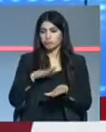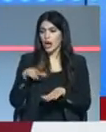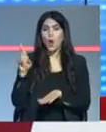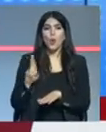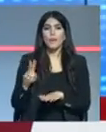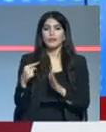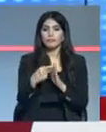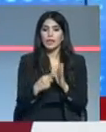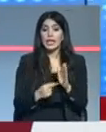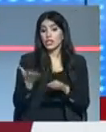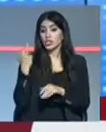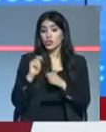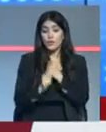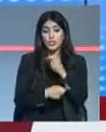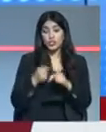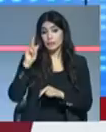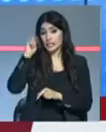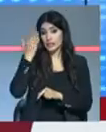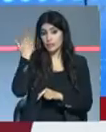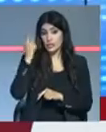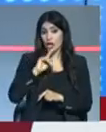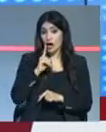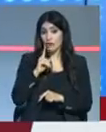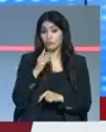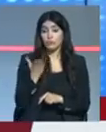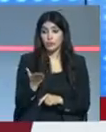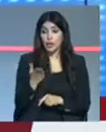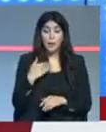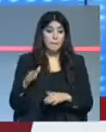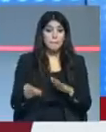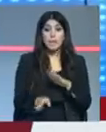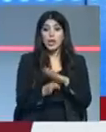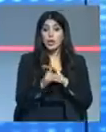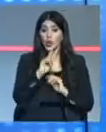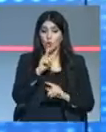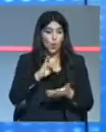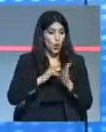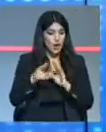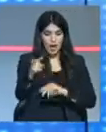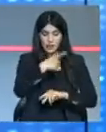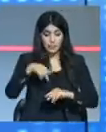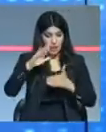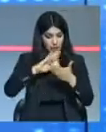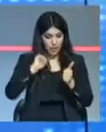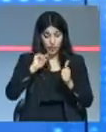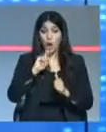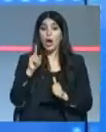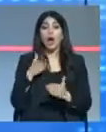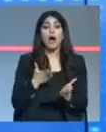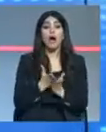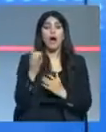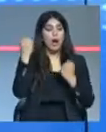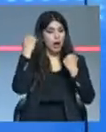جرى ا نهار السبت انه نهار السبت منذ البدايه يكونوا متفقين في حاجه هو انه حق الاحتجاج